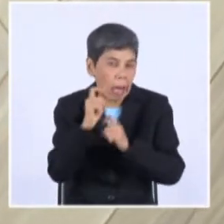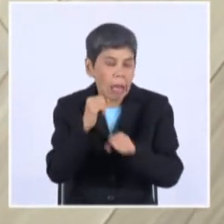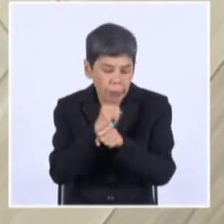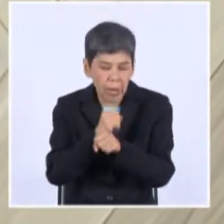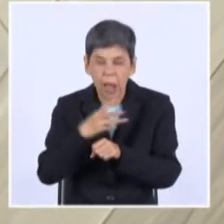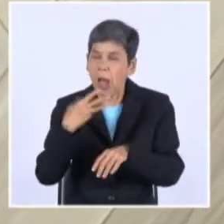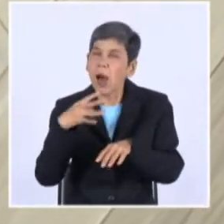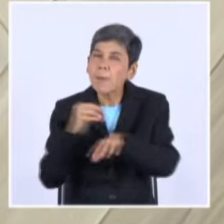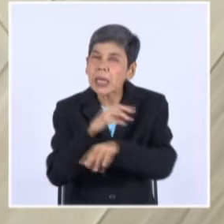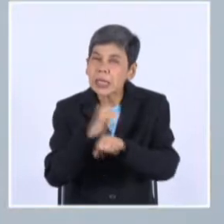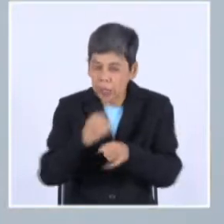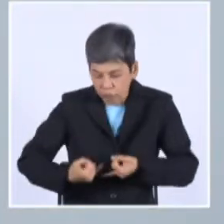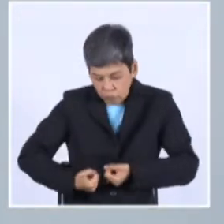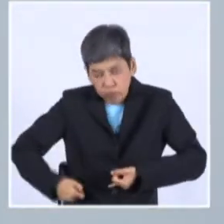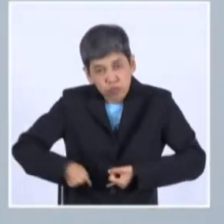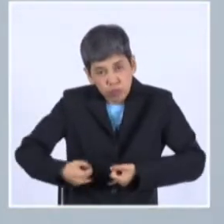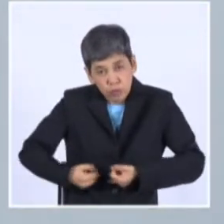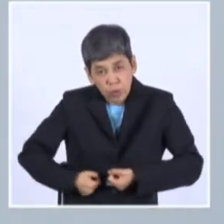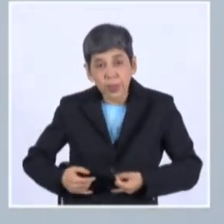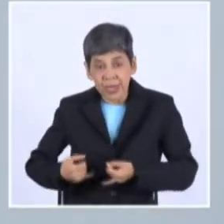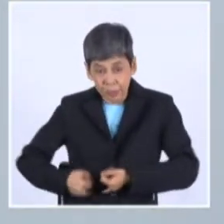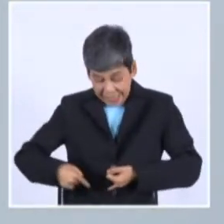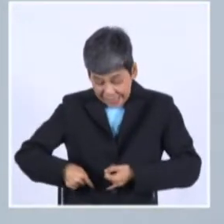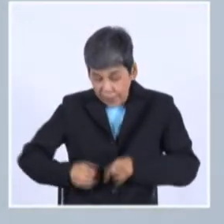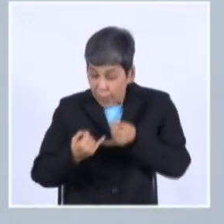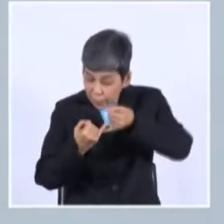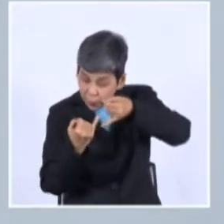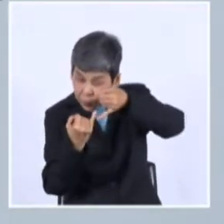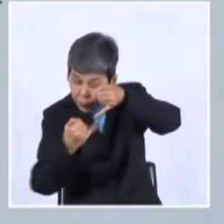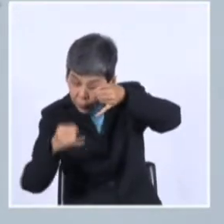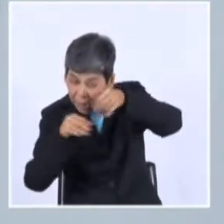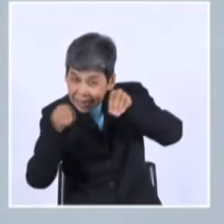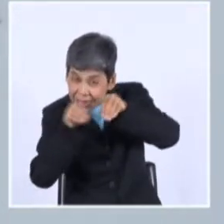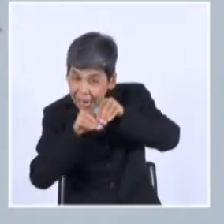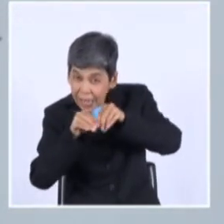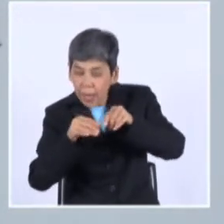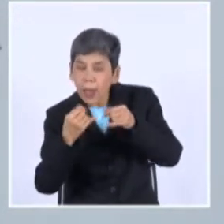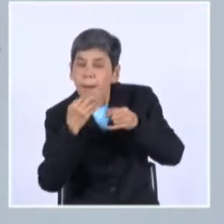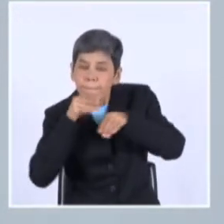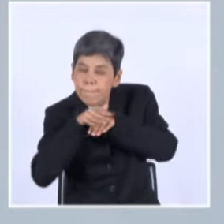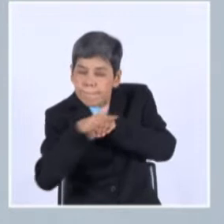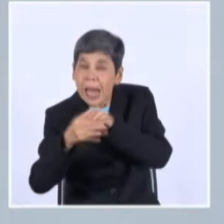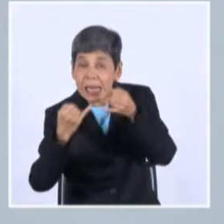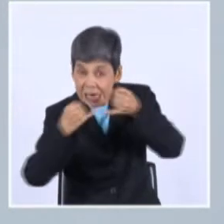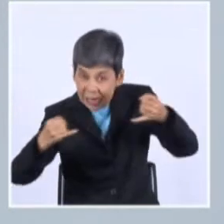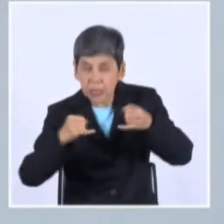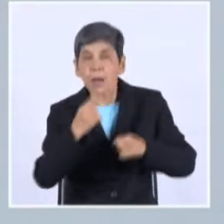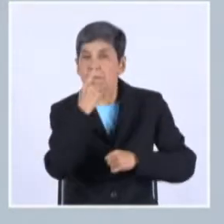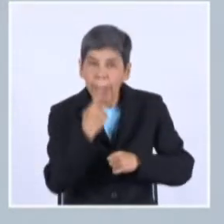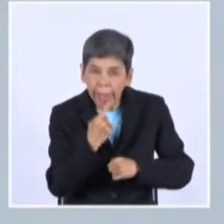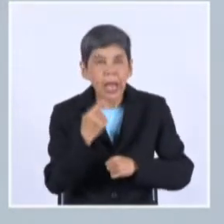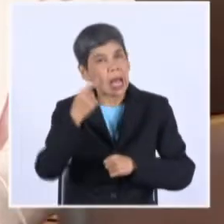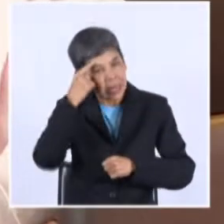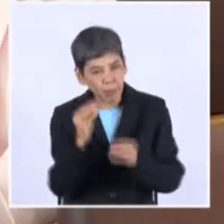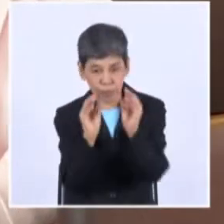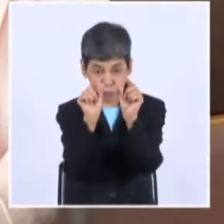แรงเพราะว่าไปเกิดในท่อน้ำดีซึ่งท่อน้ำดีเนี่ยจะอยู่ติดกับหลอดเลือดที่สำคัญหลอดเลือดแดงหลอดเลือดดำ